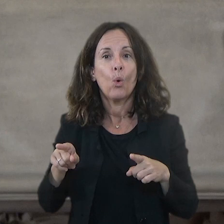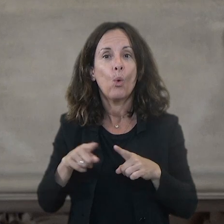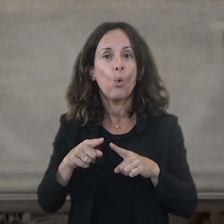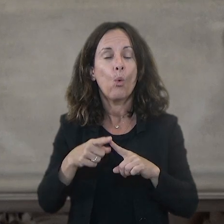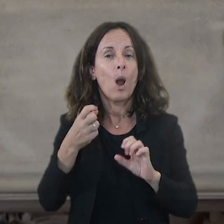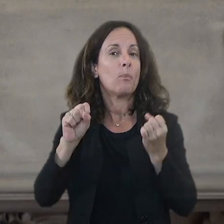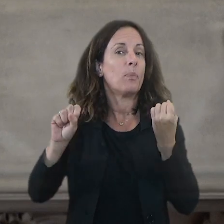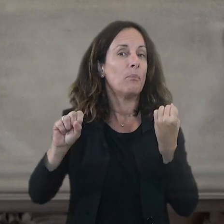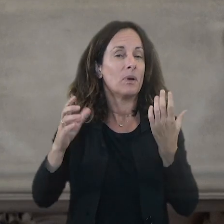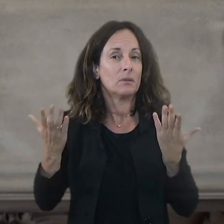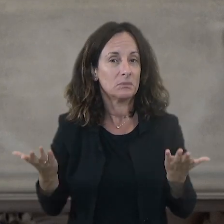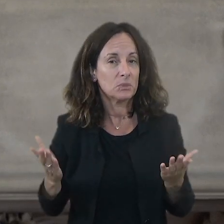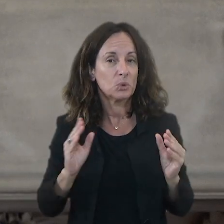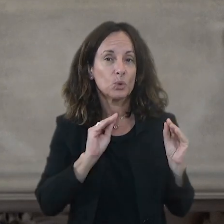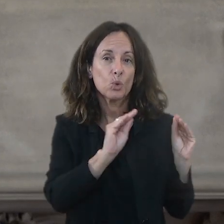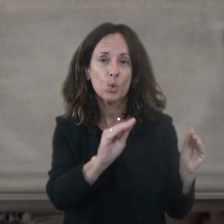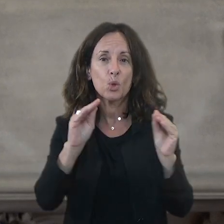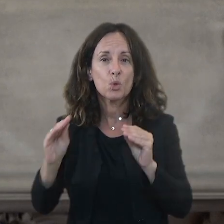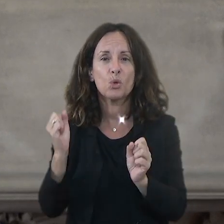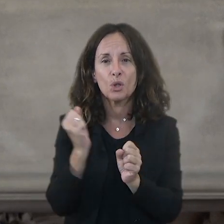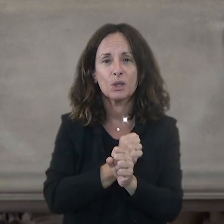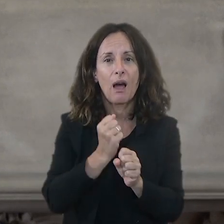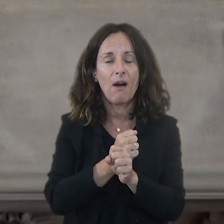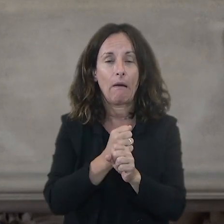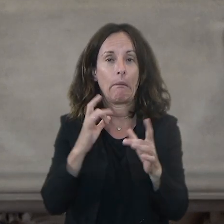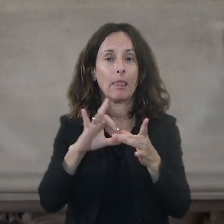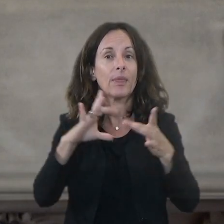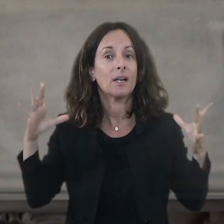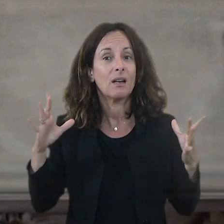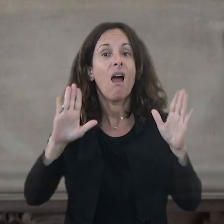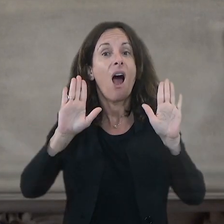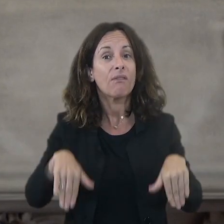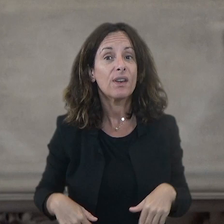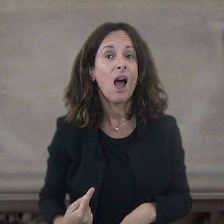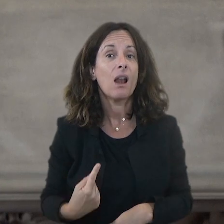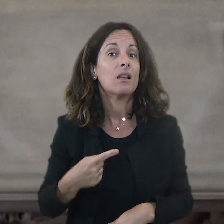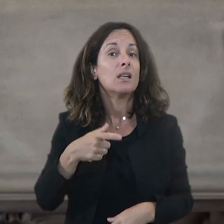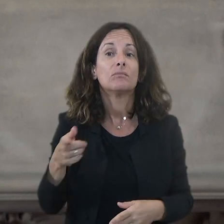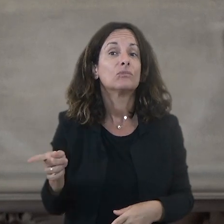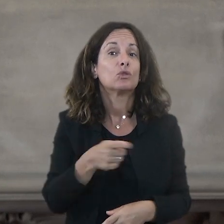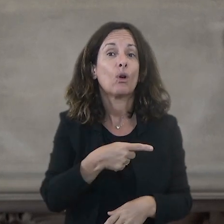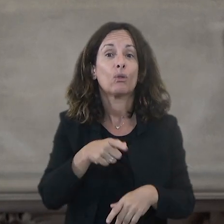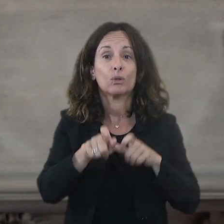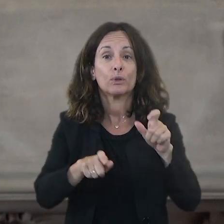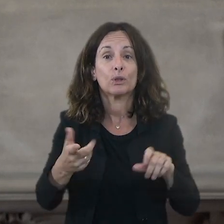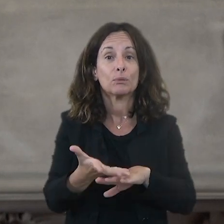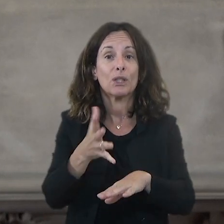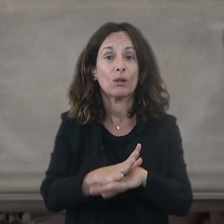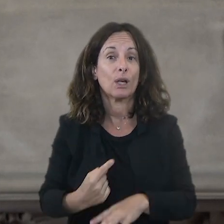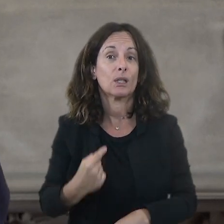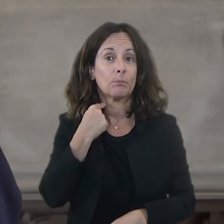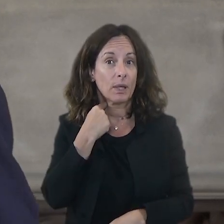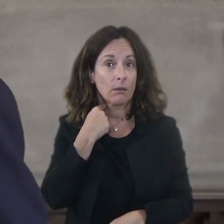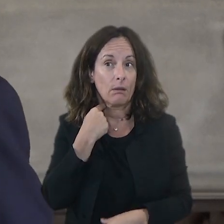departament en estanc que feia les seves propostes, les seves línies de feina i en el final hi perdien tots els mallorquins